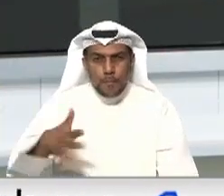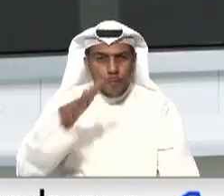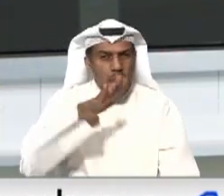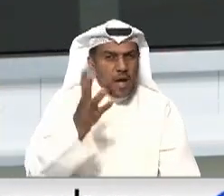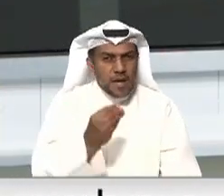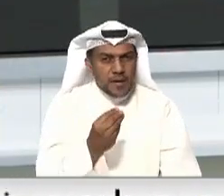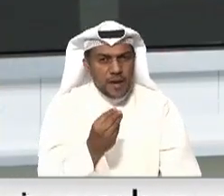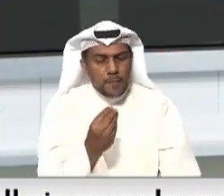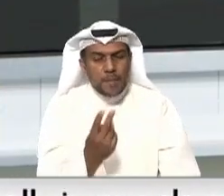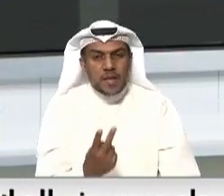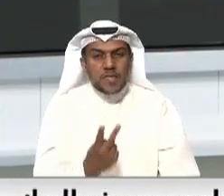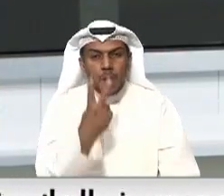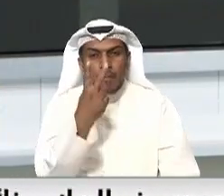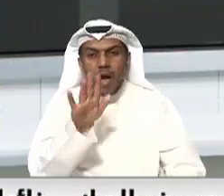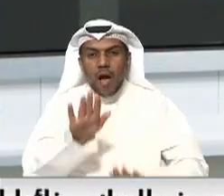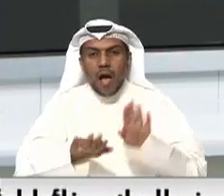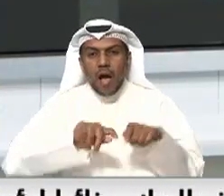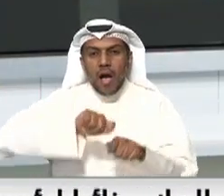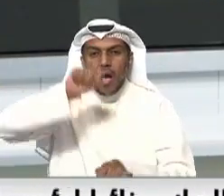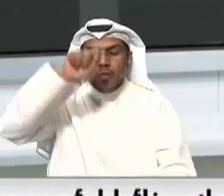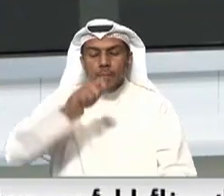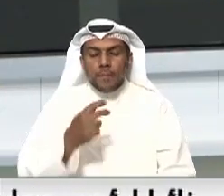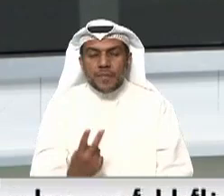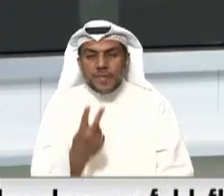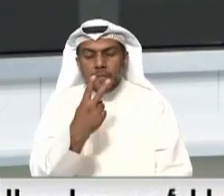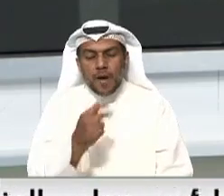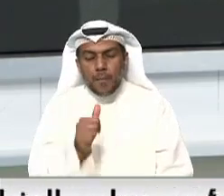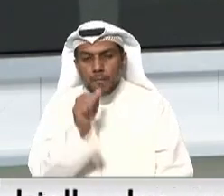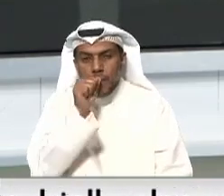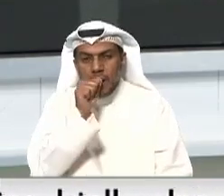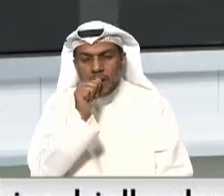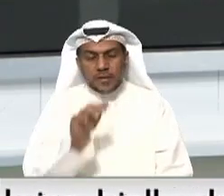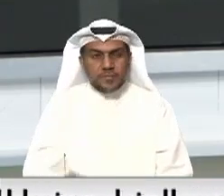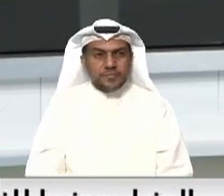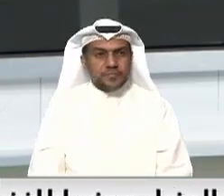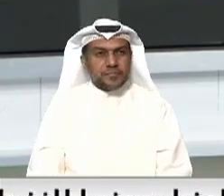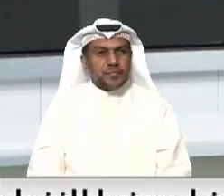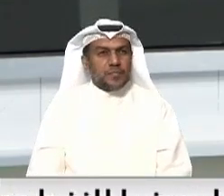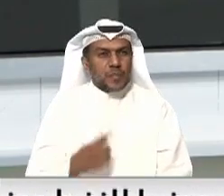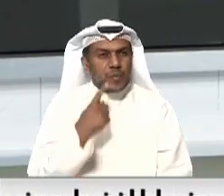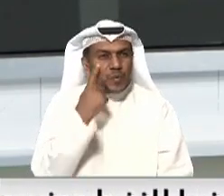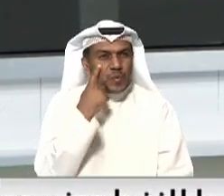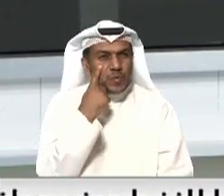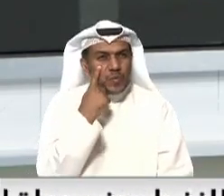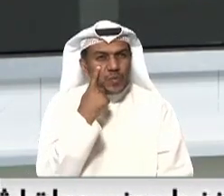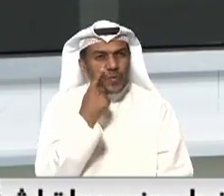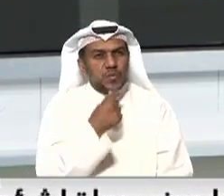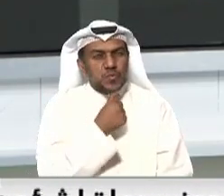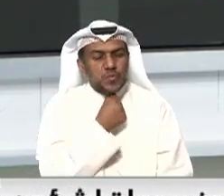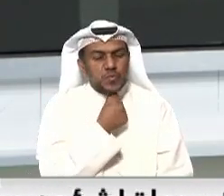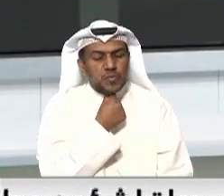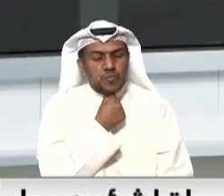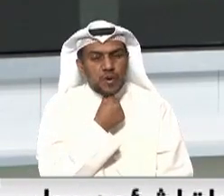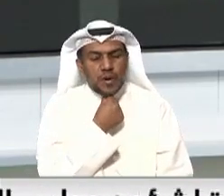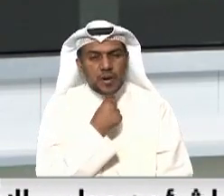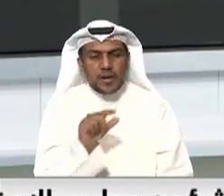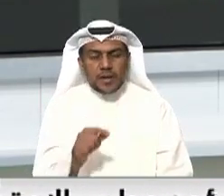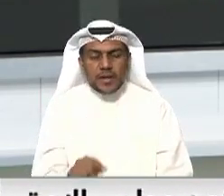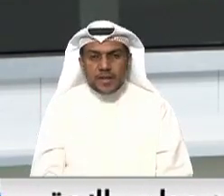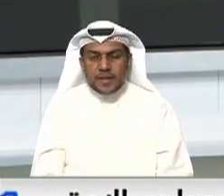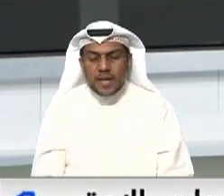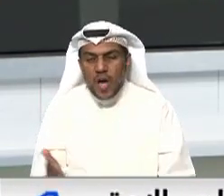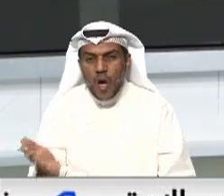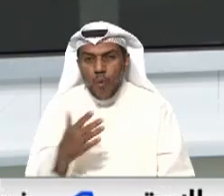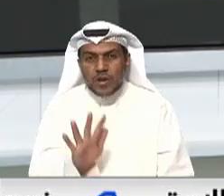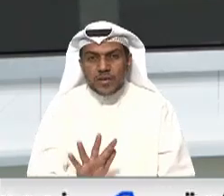اقدام راح تعود باذن الله الاجواء مستقره في يوم الجمعه مع استمرار الهواء الشمالي الغربي اللي ايضا راح يكون نشط على